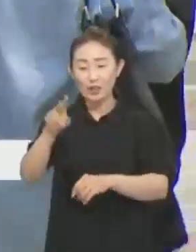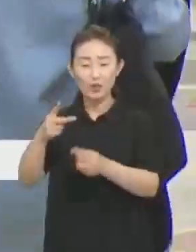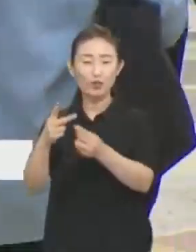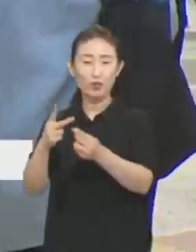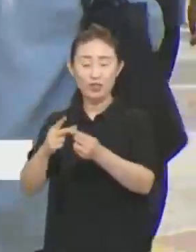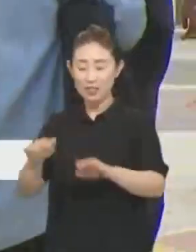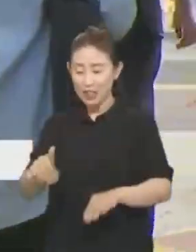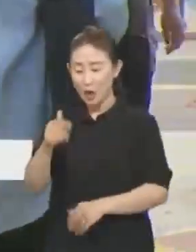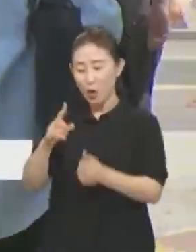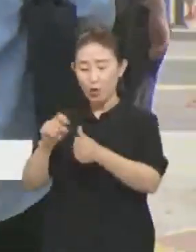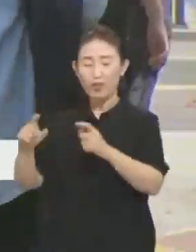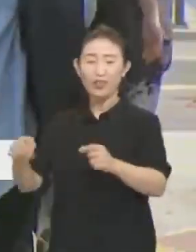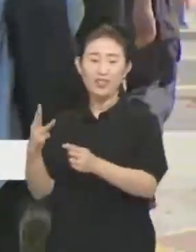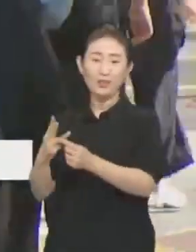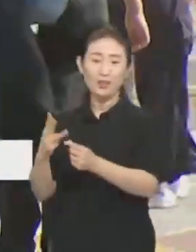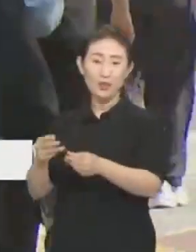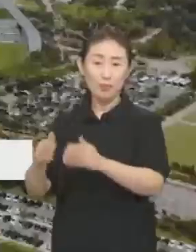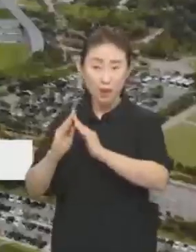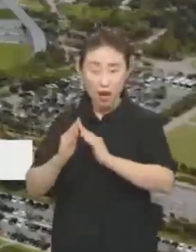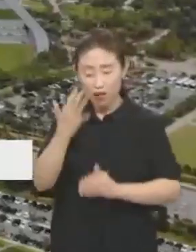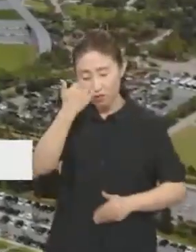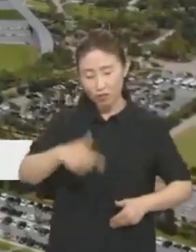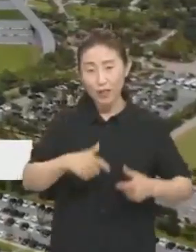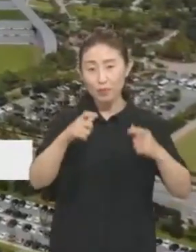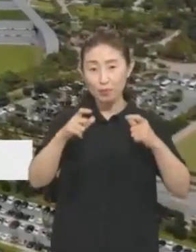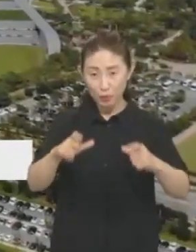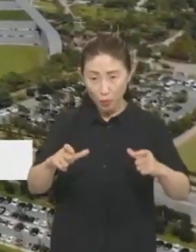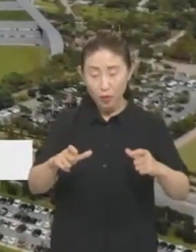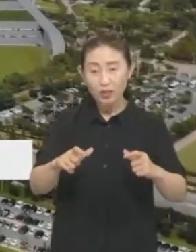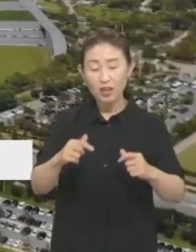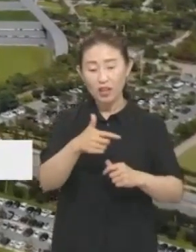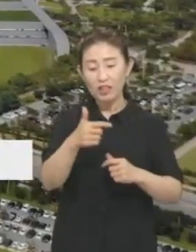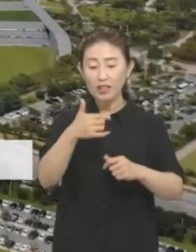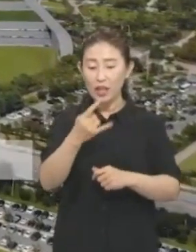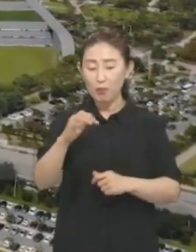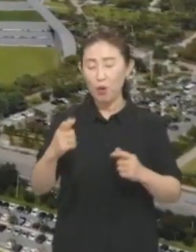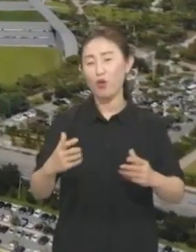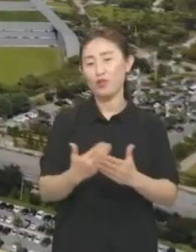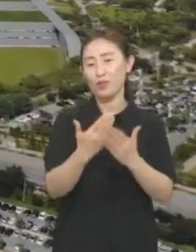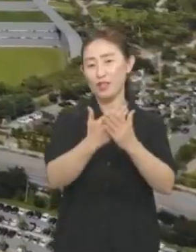교육 터전을 얻게 되고 충남도로서는 내포 신도시 활성화를 위한